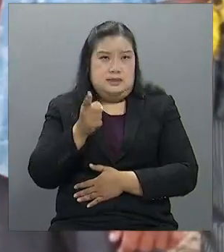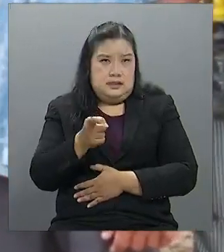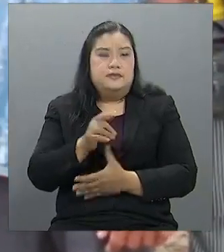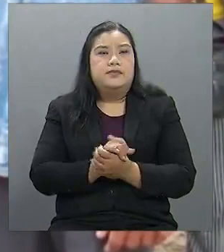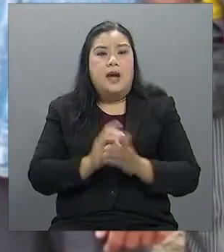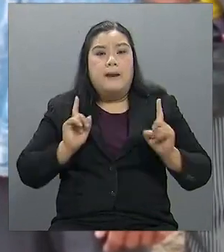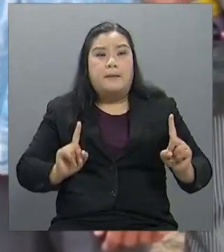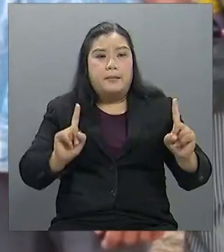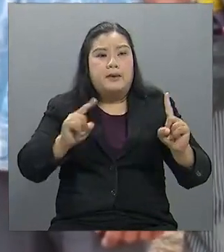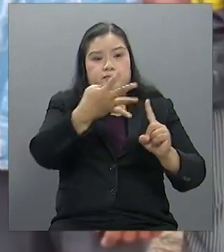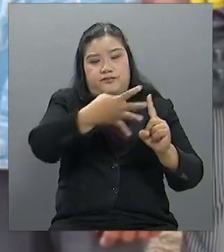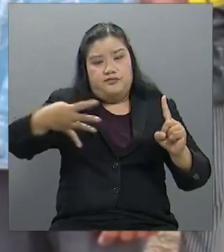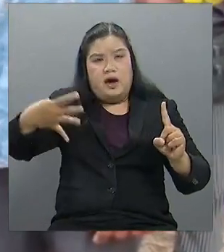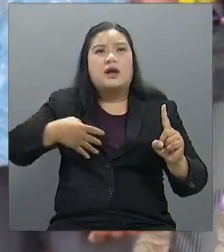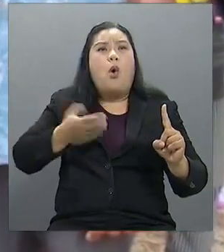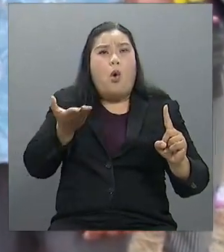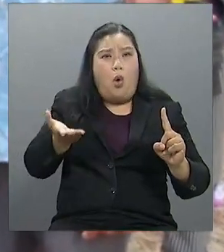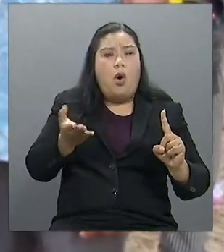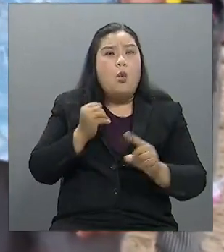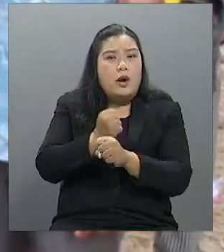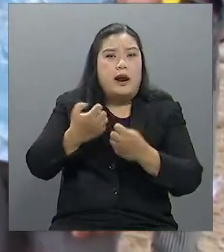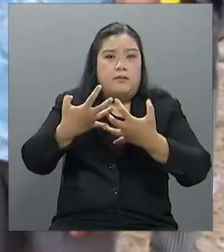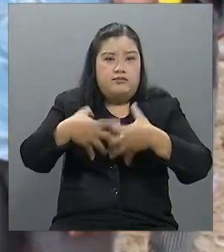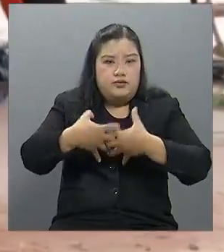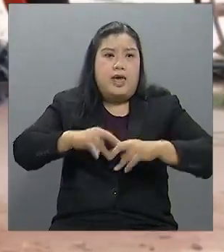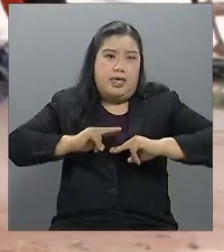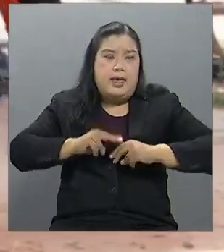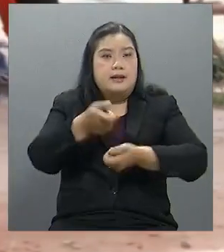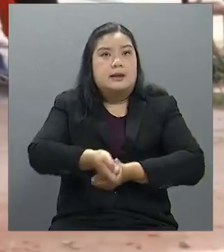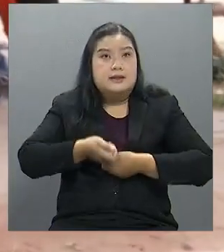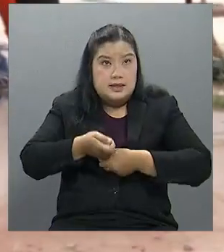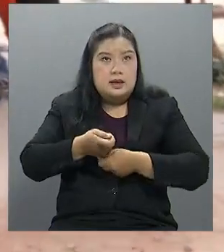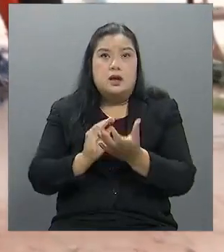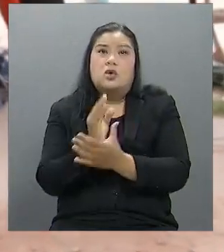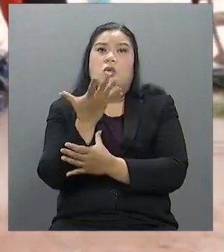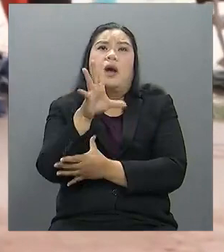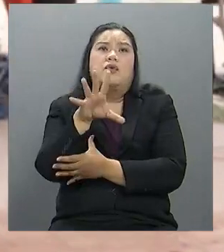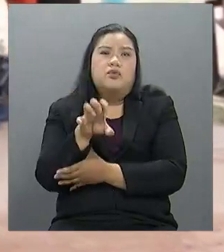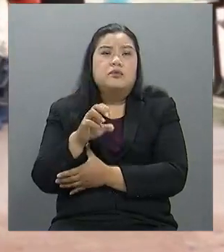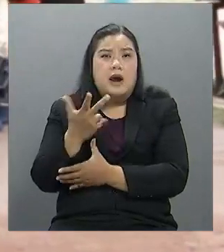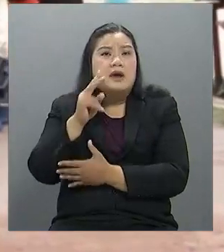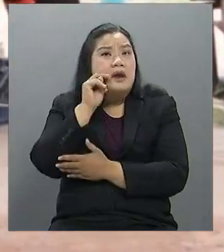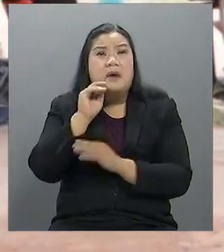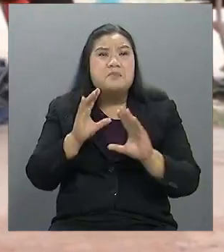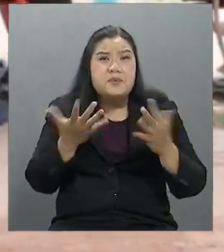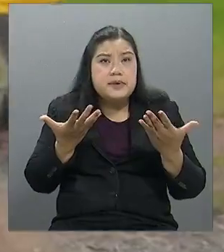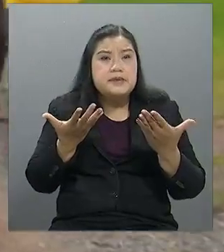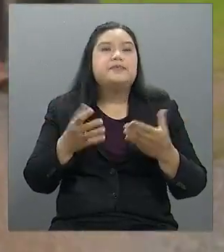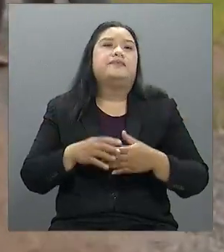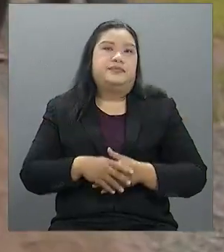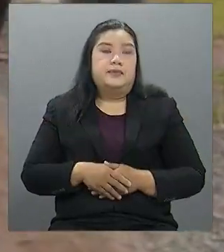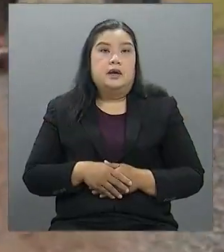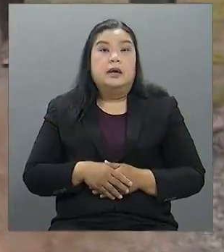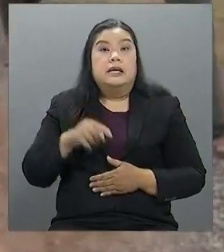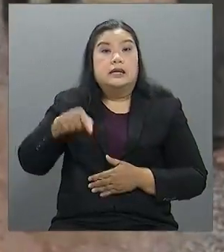างปลูกนี่ปลูกนั่นแต่ต้นไม้ก็เอามาแล้วก็เกือบจะเฉาตายหมดแล้วนี่ คือชาวบ้านที่เดือดร้อนเนี่ยนะคะบ